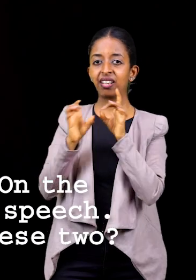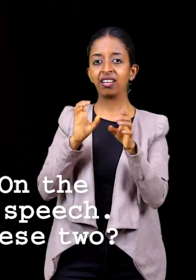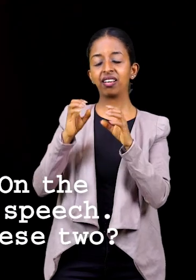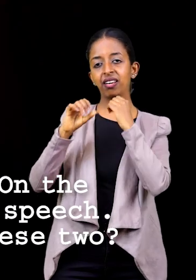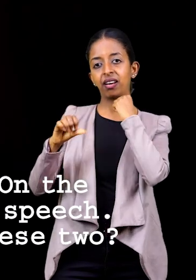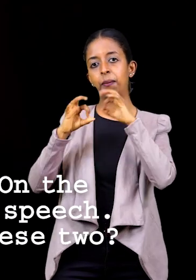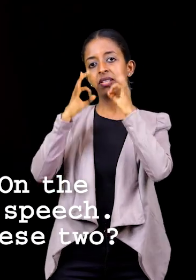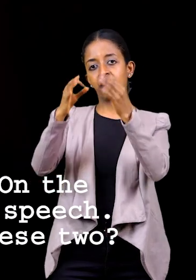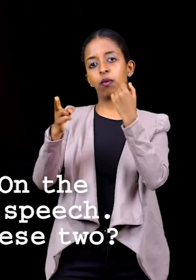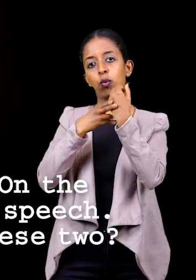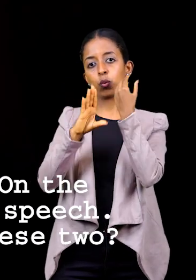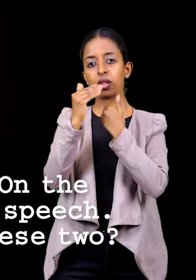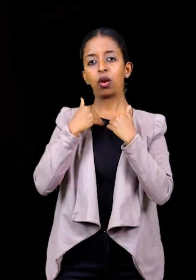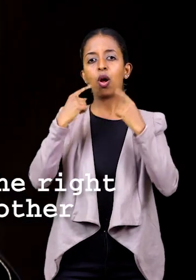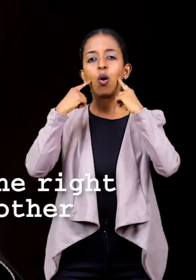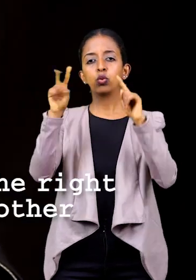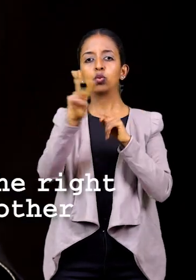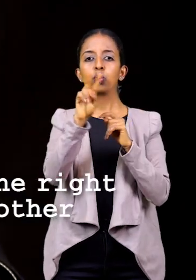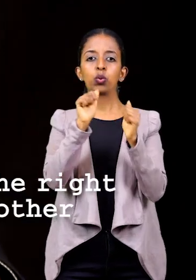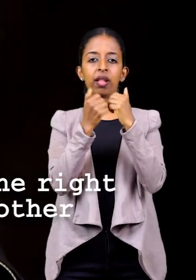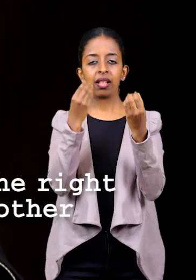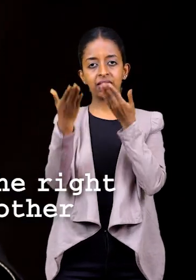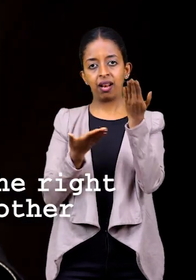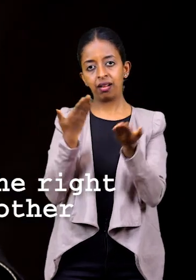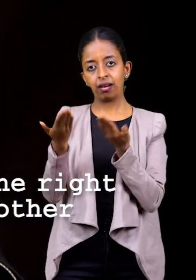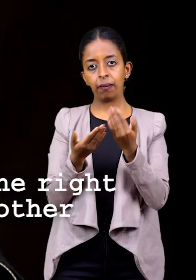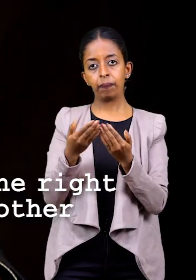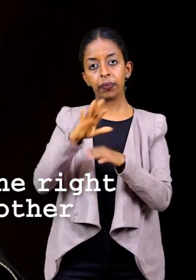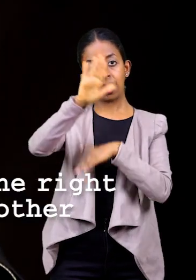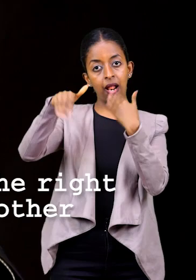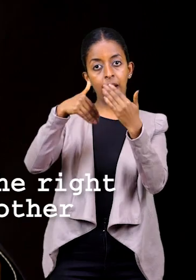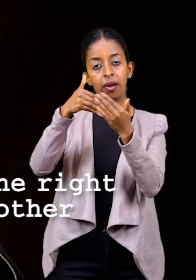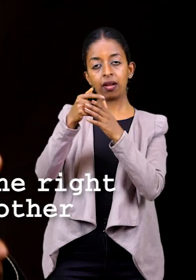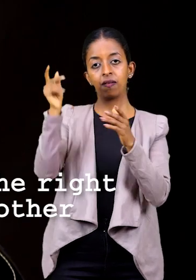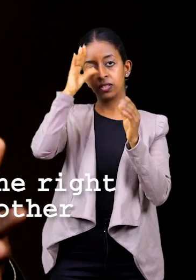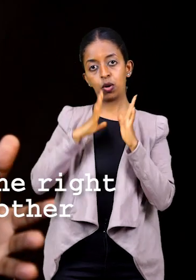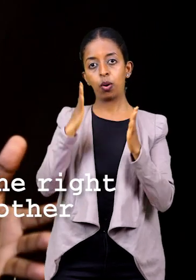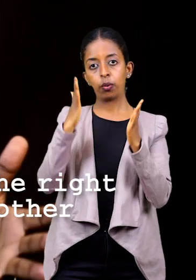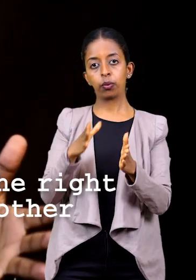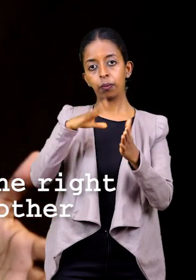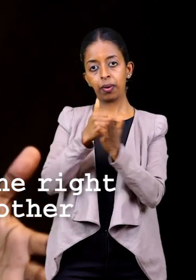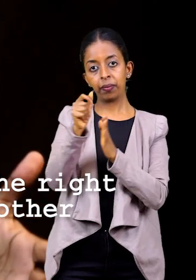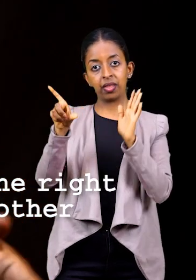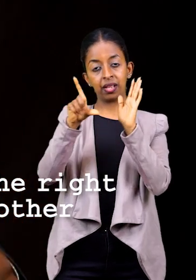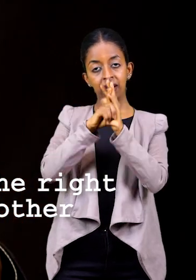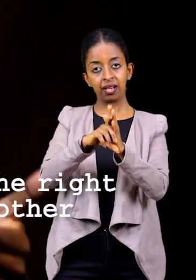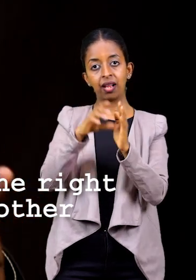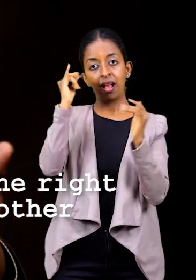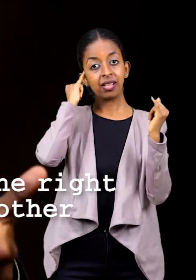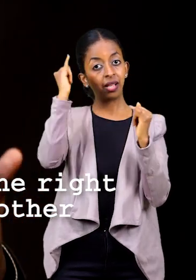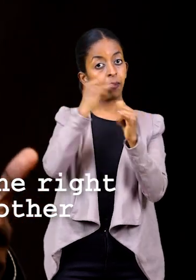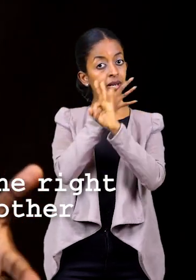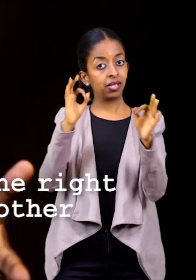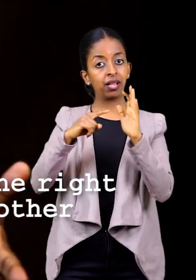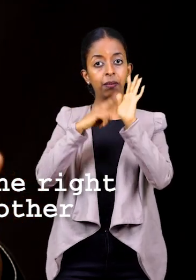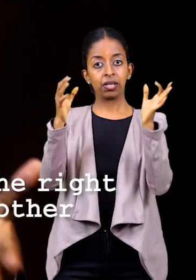Labsichi lameen kana akkamitti keessummeessa? Seerota mirgoota namoomaa idil-addunyaa yaada ofii bilisummaan